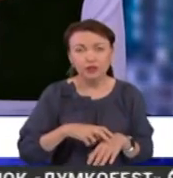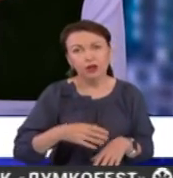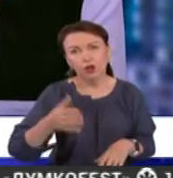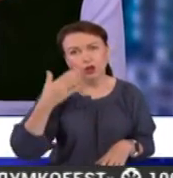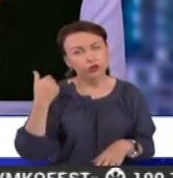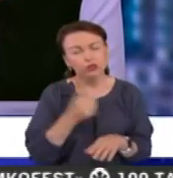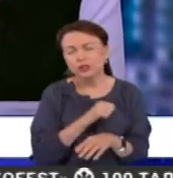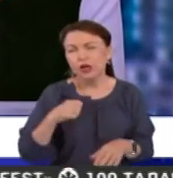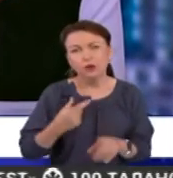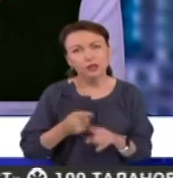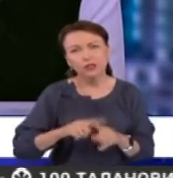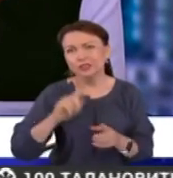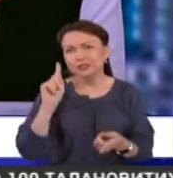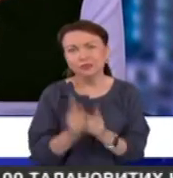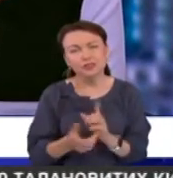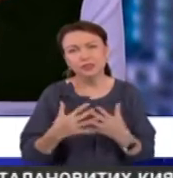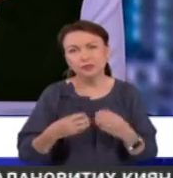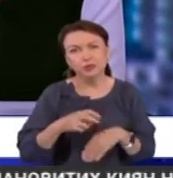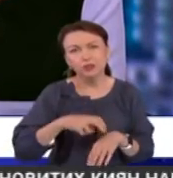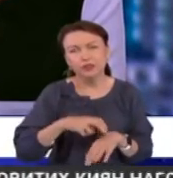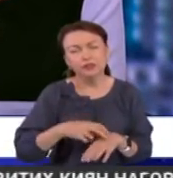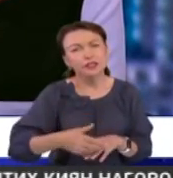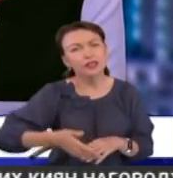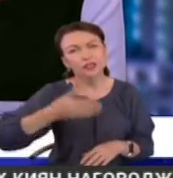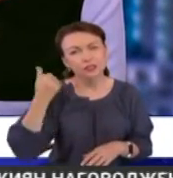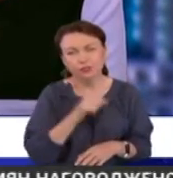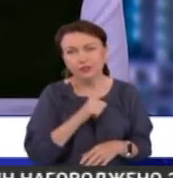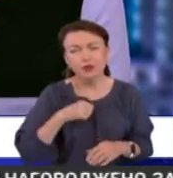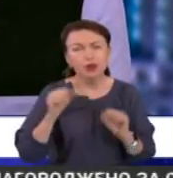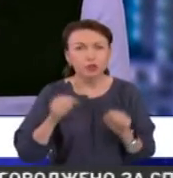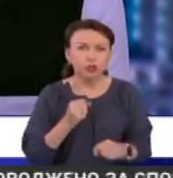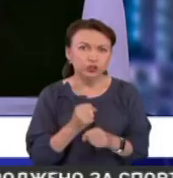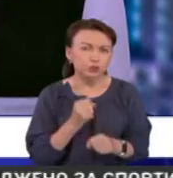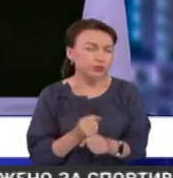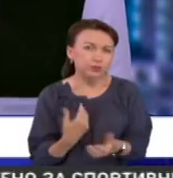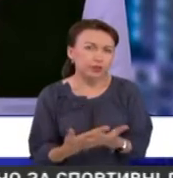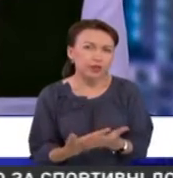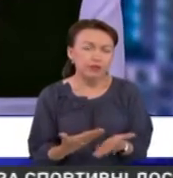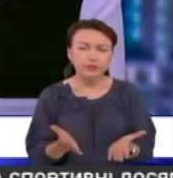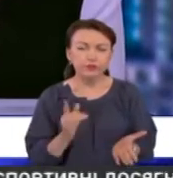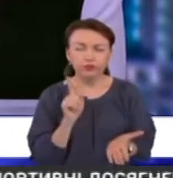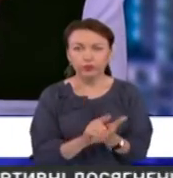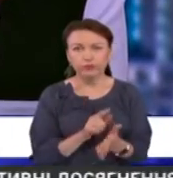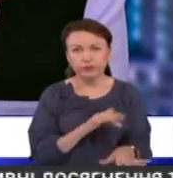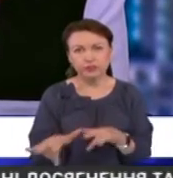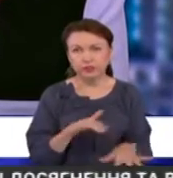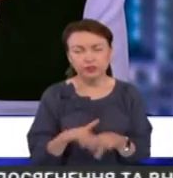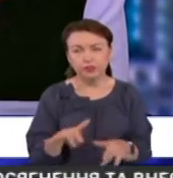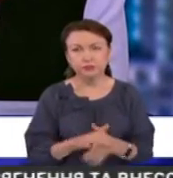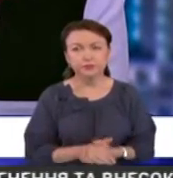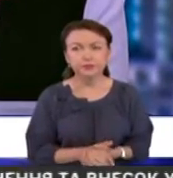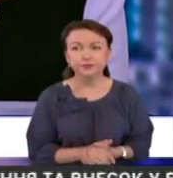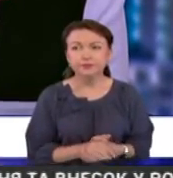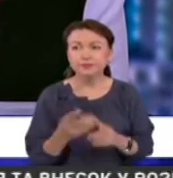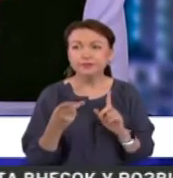зміна сімейного лікаря, скарга в Нацслужбу здоров'я – це найпростіші речі, які сьогодні можна зробити, принаймні, вони повинні діяти.